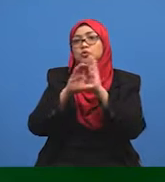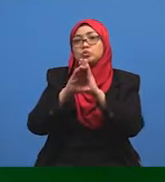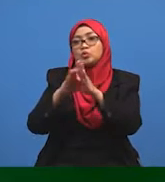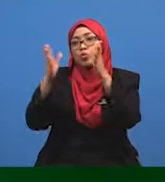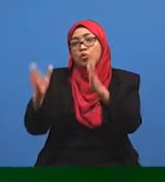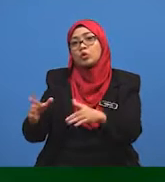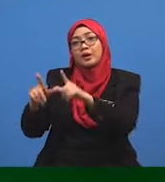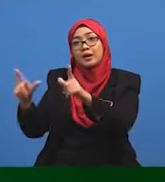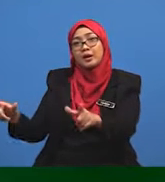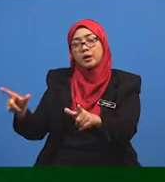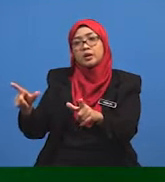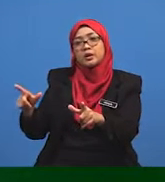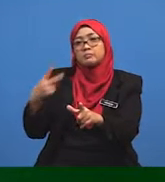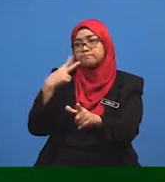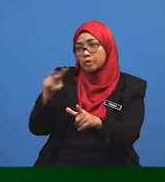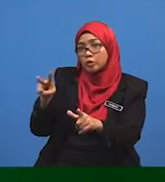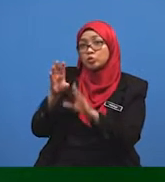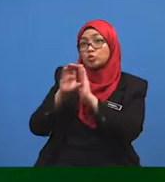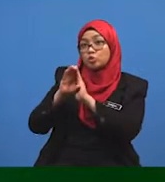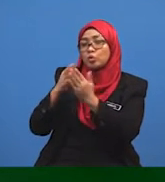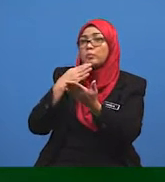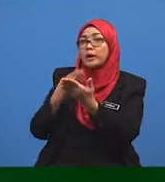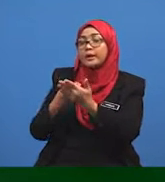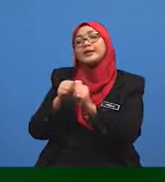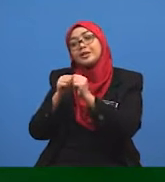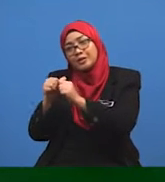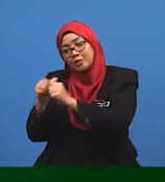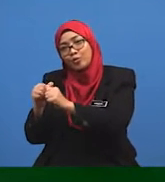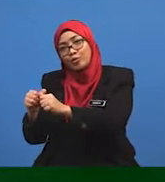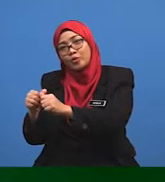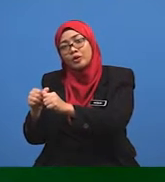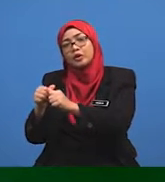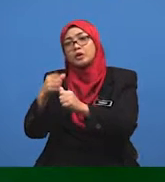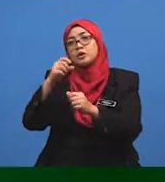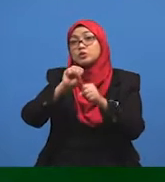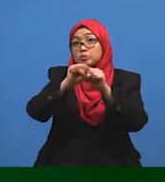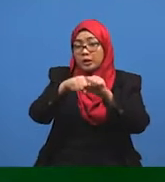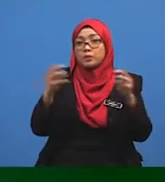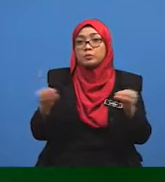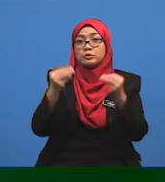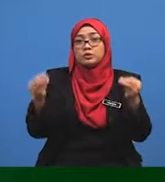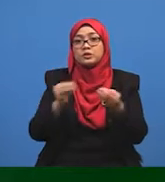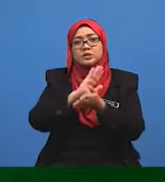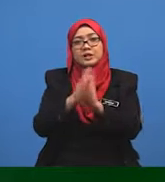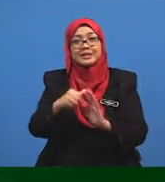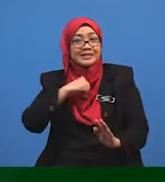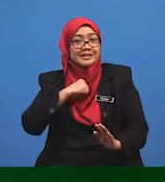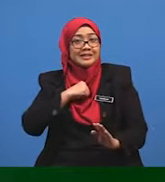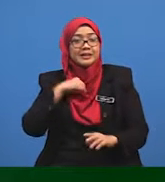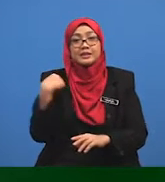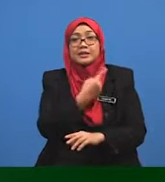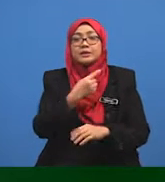berjaya sebagai sumber inspirasi kita ataupun sebagai motivasi untuk menjadikan kita ini lebih